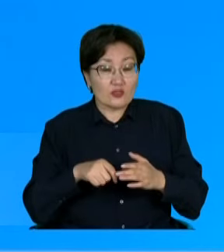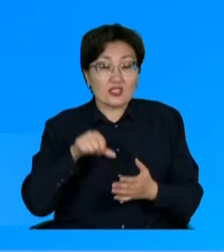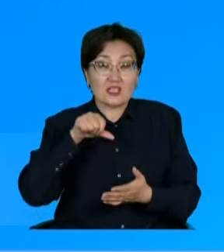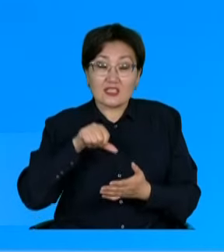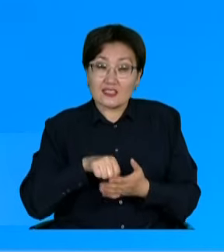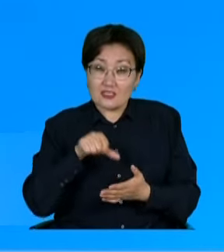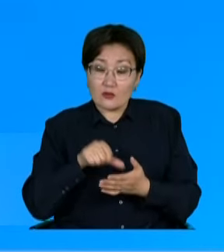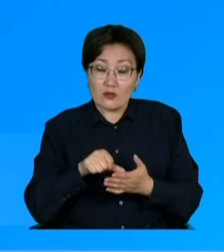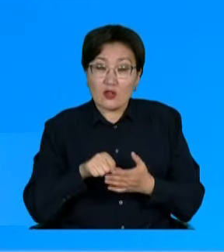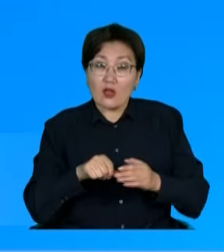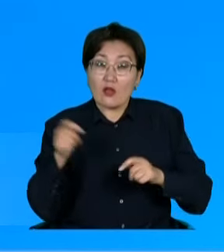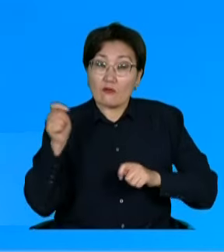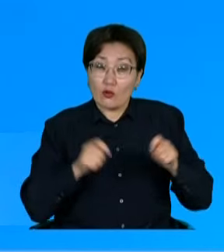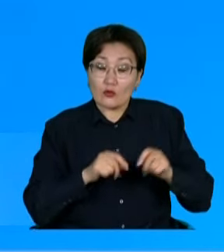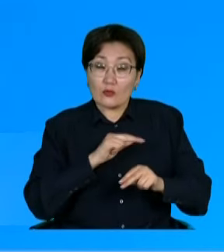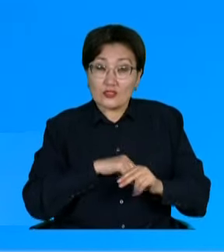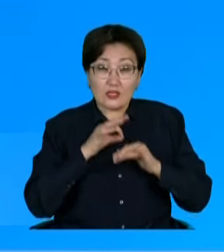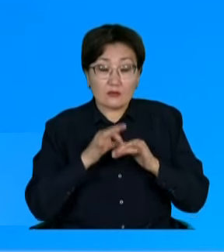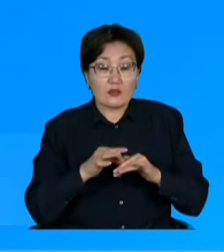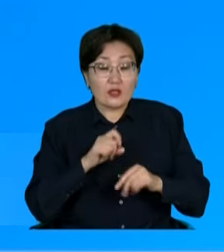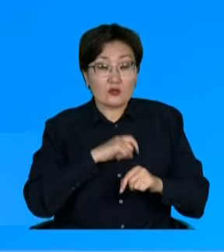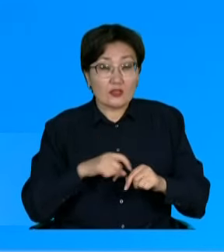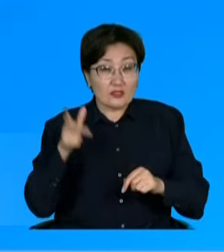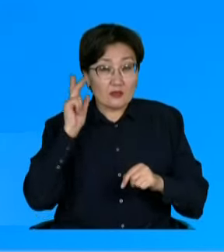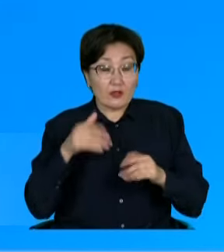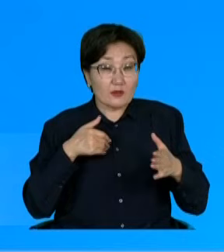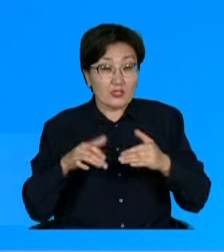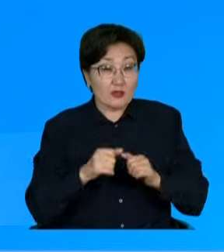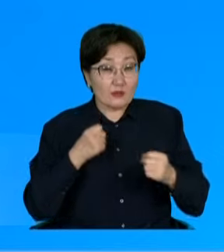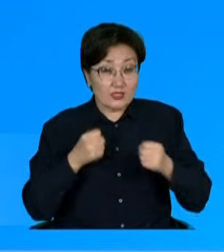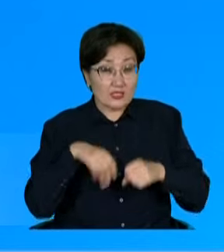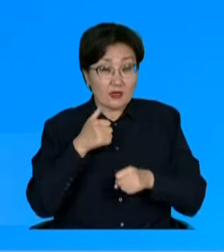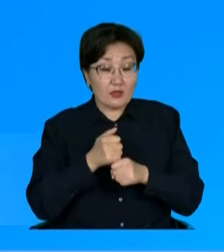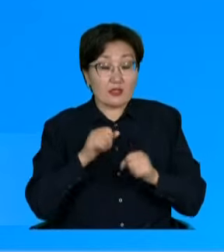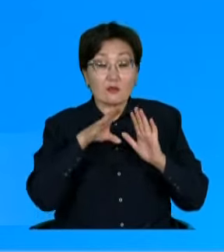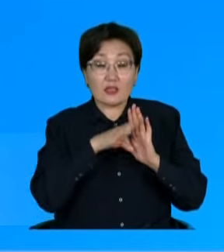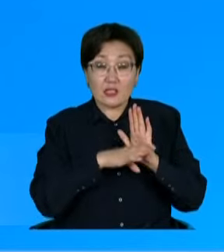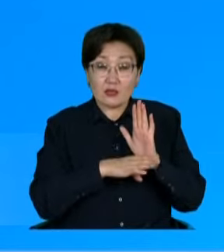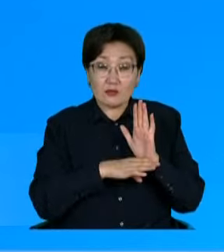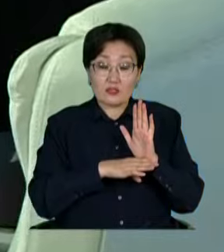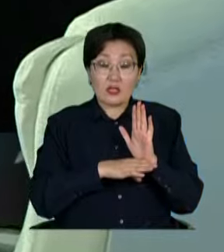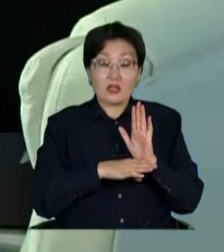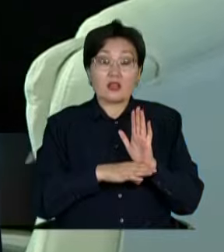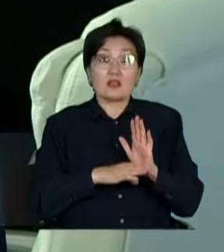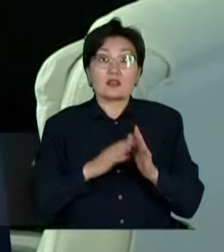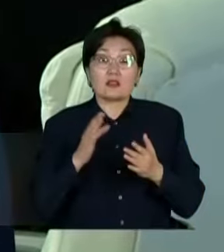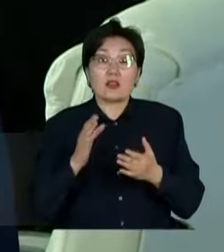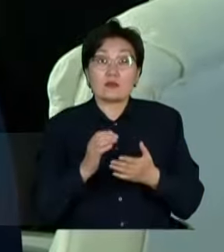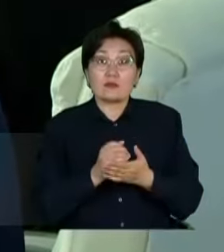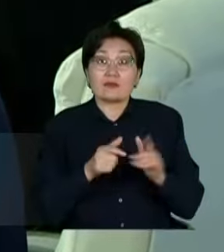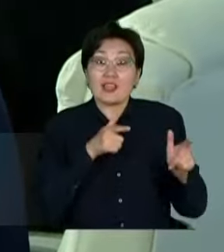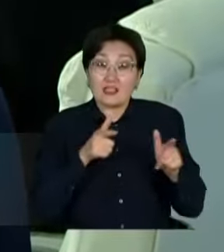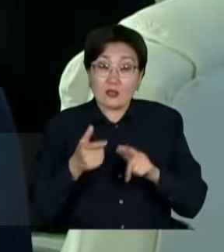қосу арқылы рухани дипломатияны нығайту. Біз негізгі бағдарламаларды анықтап, осы